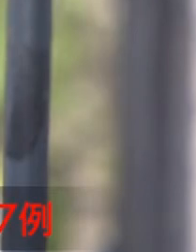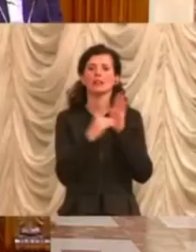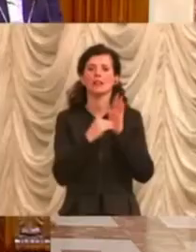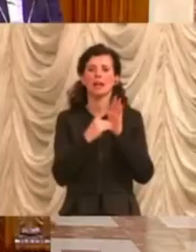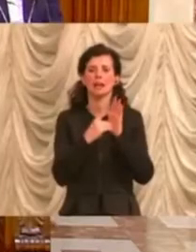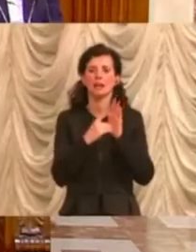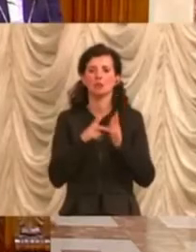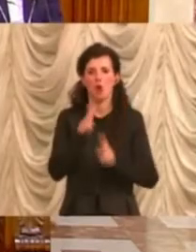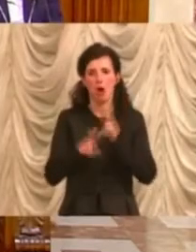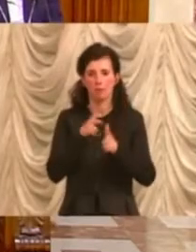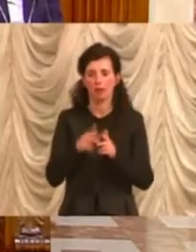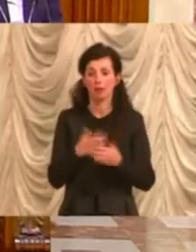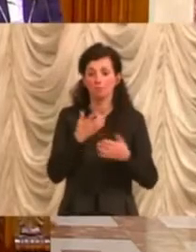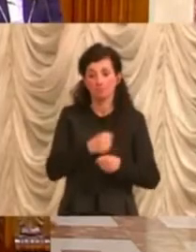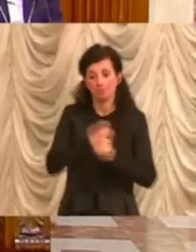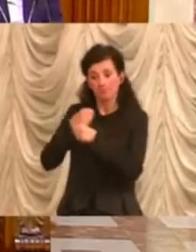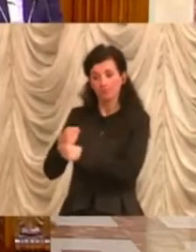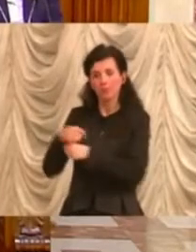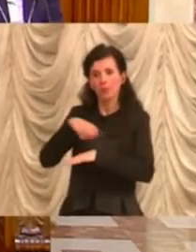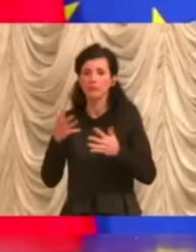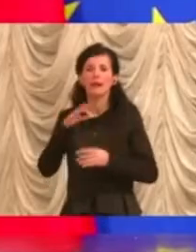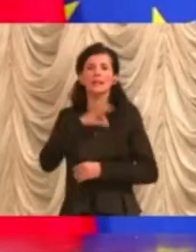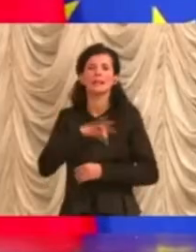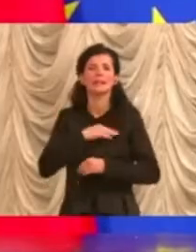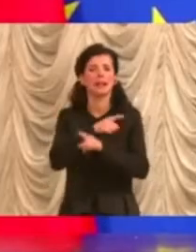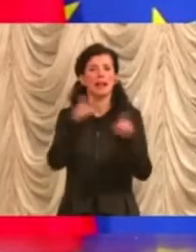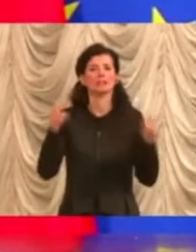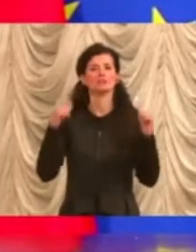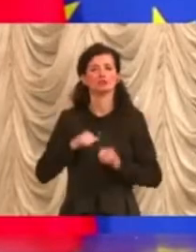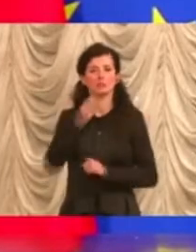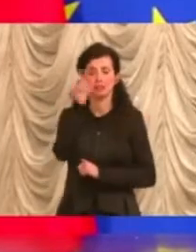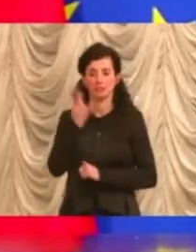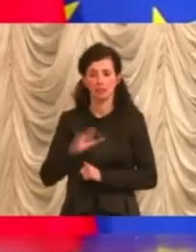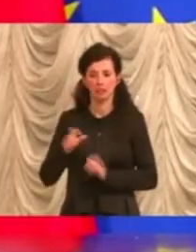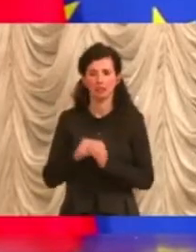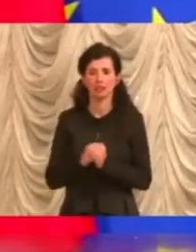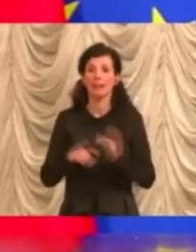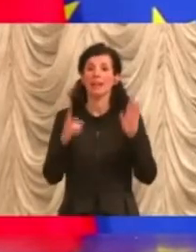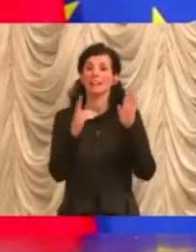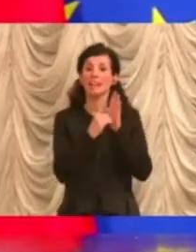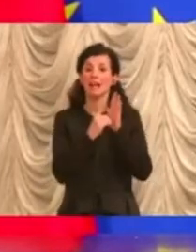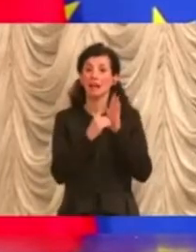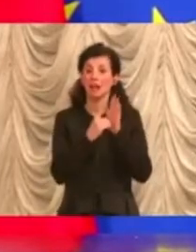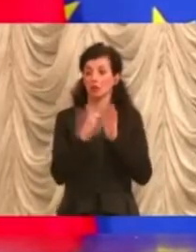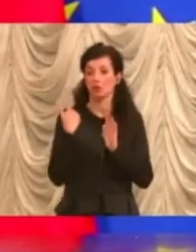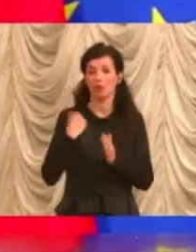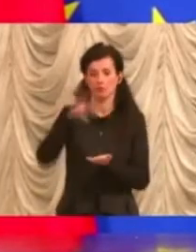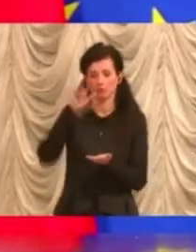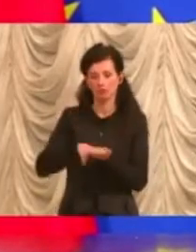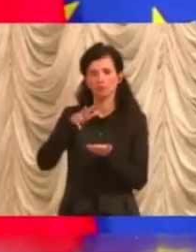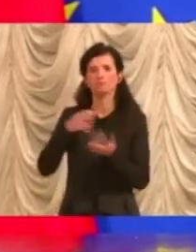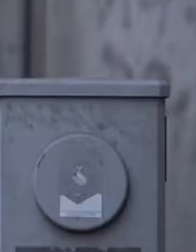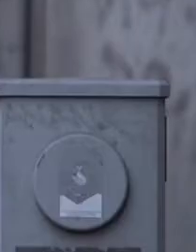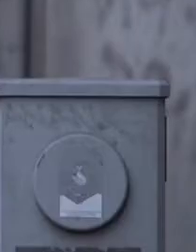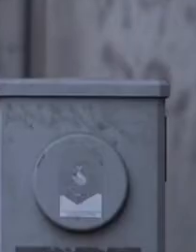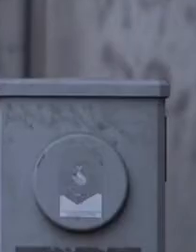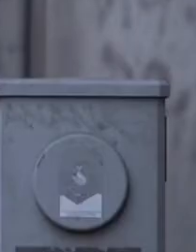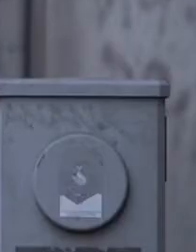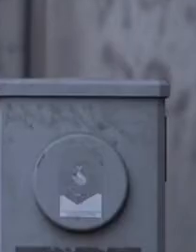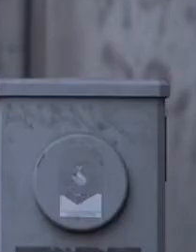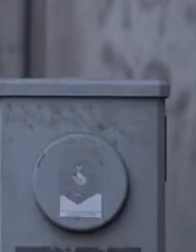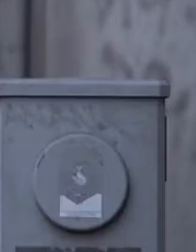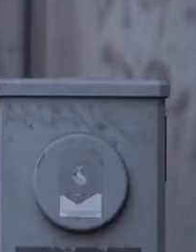人。孔特政府已批准新的紧急立法，向受到疫情冲击的企业再提供超过4000亿欧元的援助贷款，并承